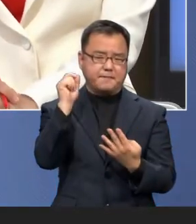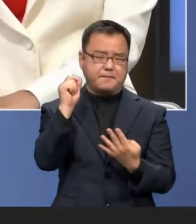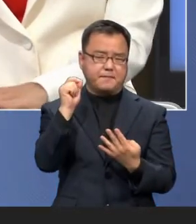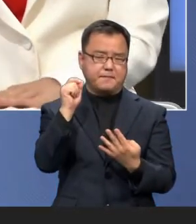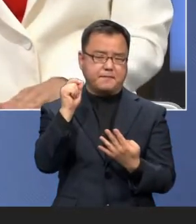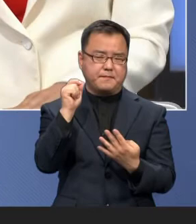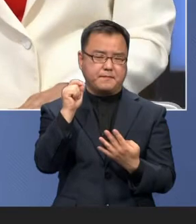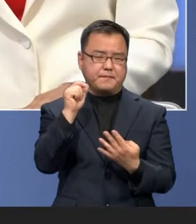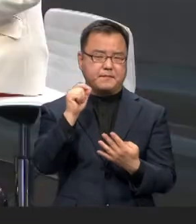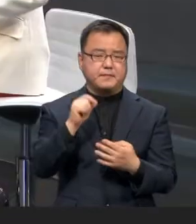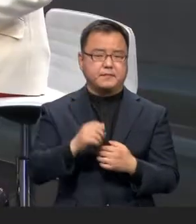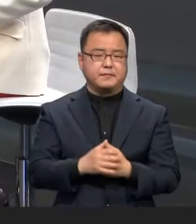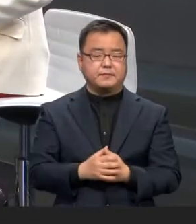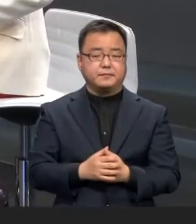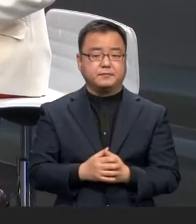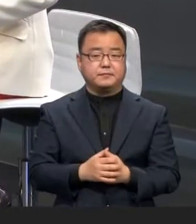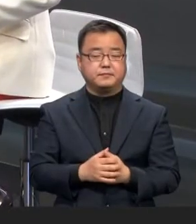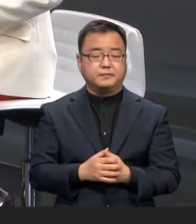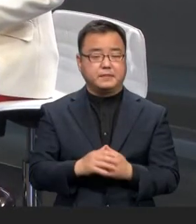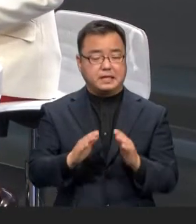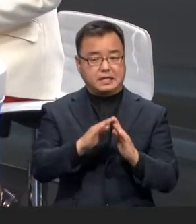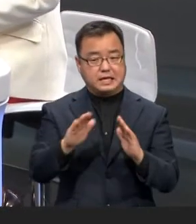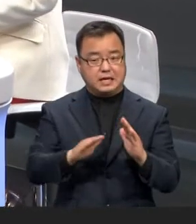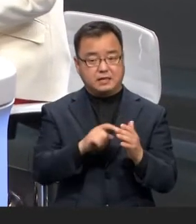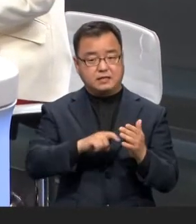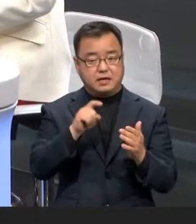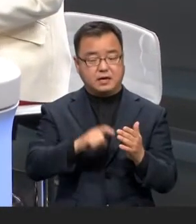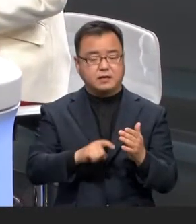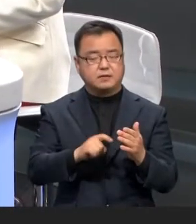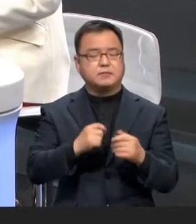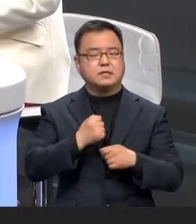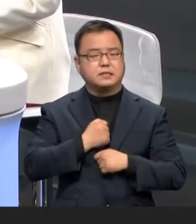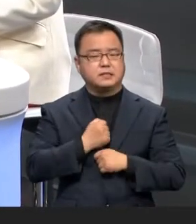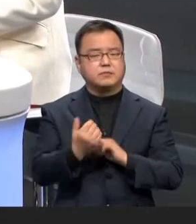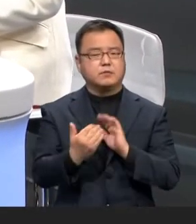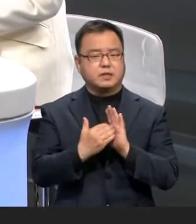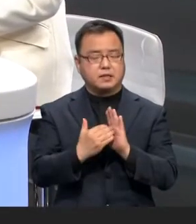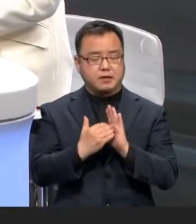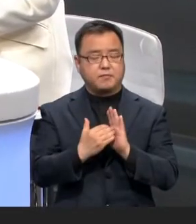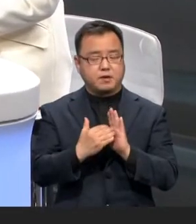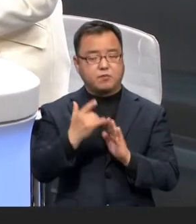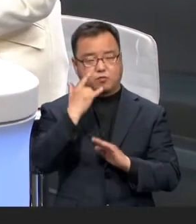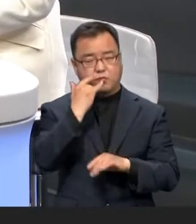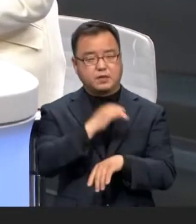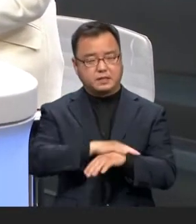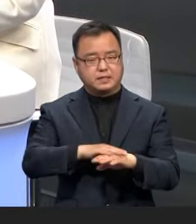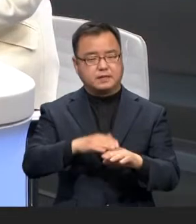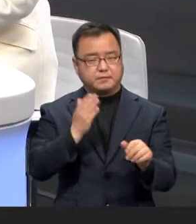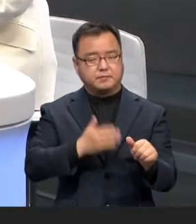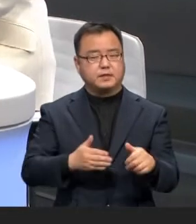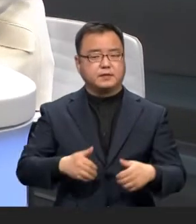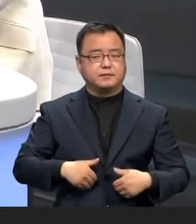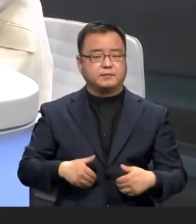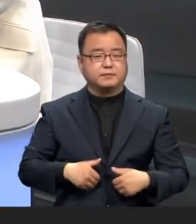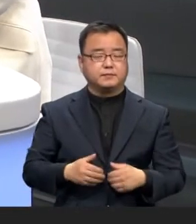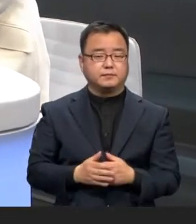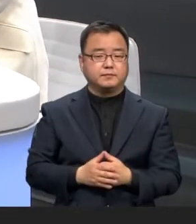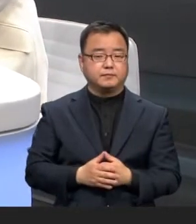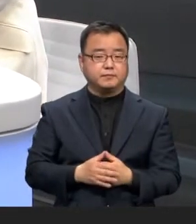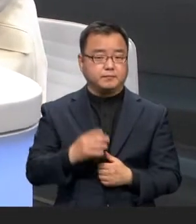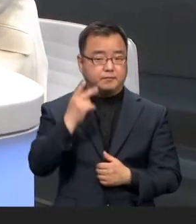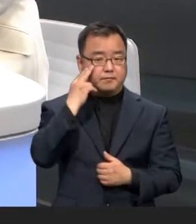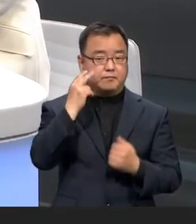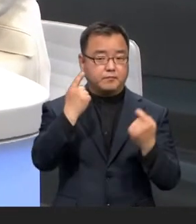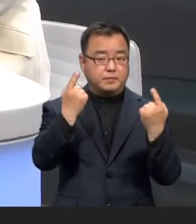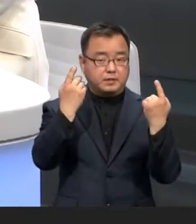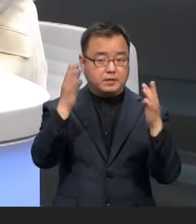했습니다 이제 가정 내에서 좀 지킬 수 있는 예 방식 책을 통해서 아이들 관리부 부모님들이 좀 잘 해 주셔야겠습니다 자 이번에 미국의 대학과